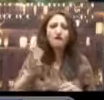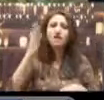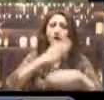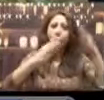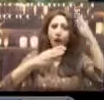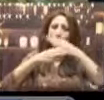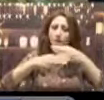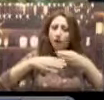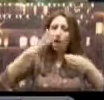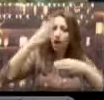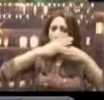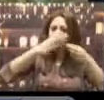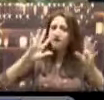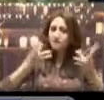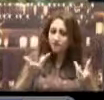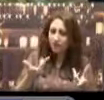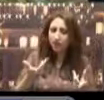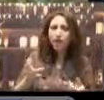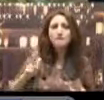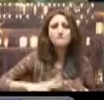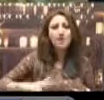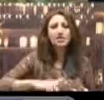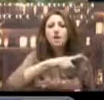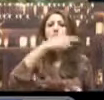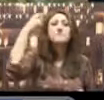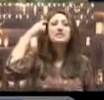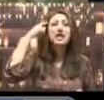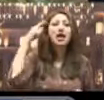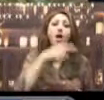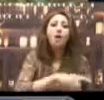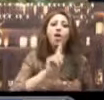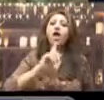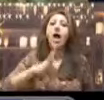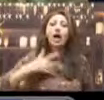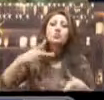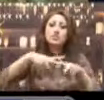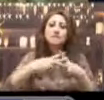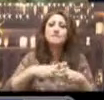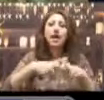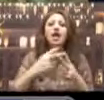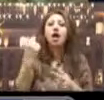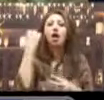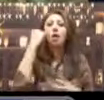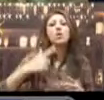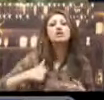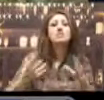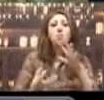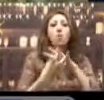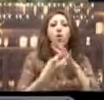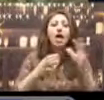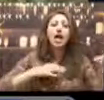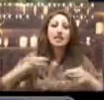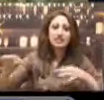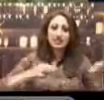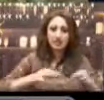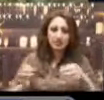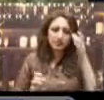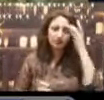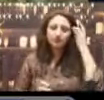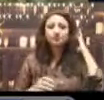وعماره ومدني، حسيت ان اقرب حاجه، حاسس ان انا حابب المجال بتاعها هي الميكانيكا، وبعد كده في بقى في ميكانيكا نفسها فيها